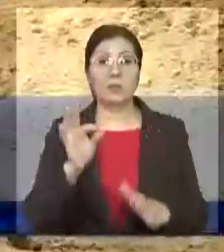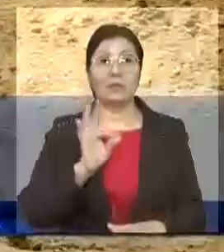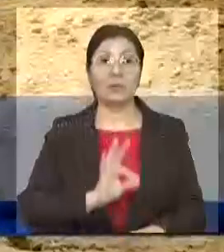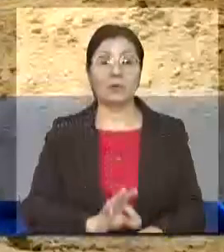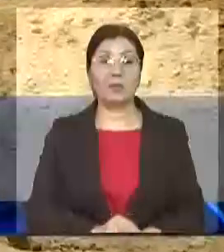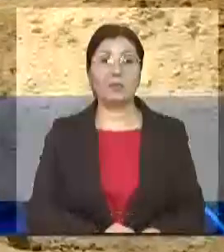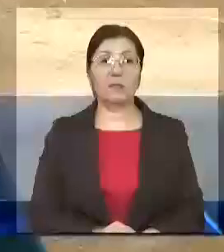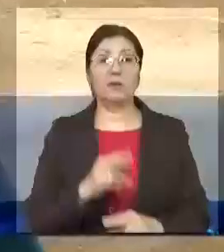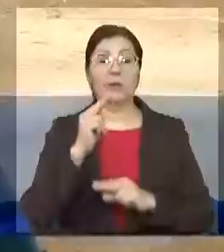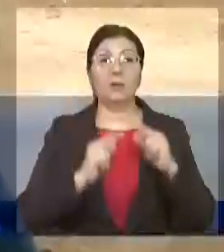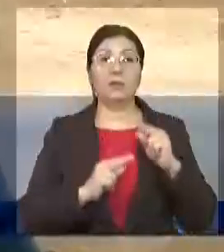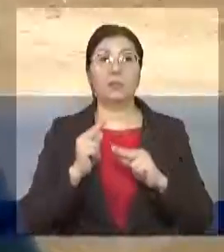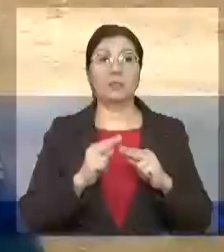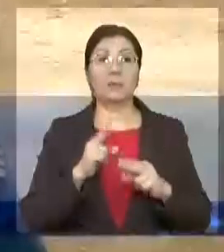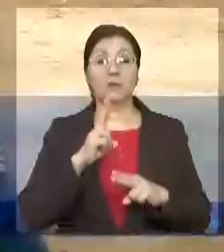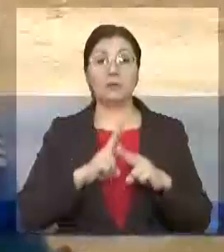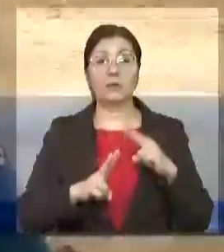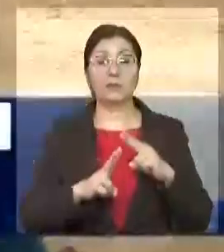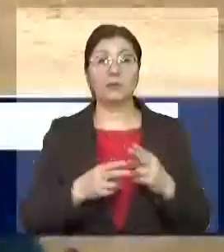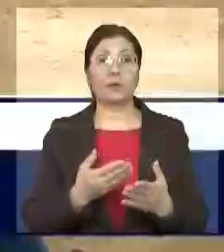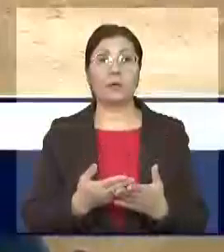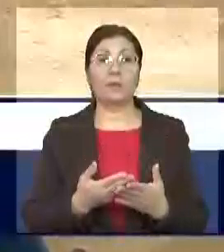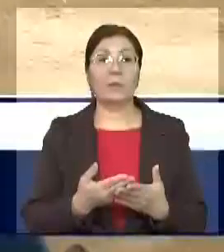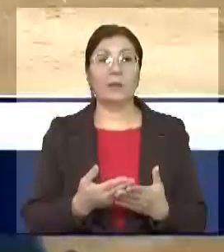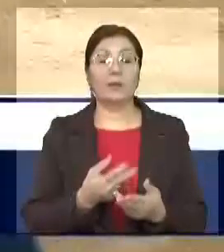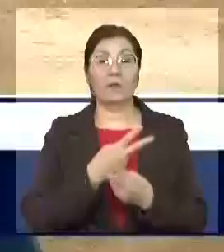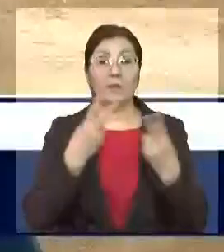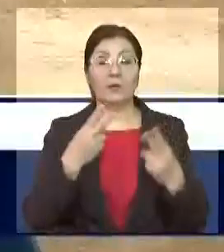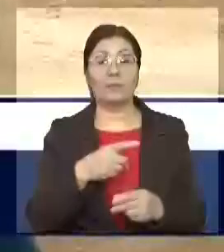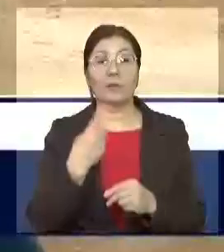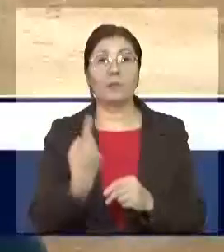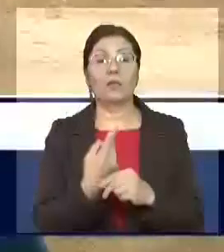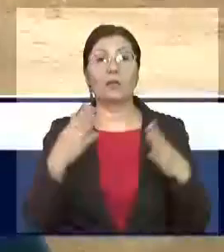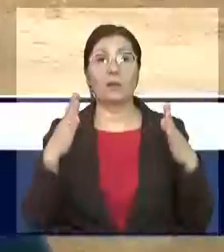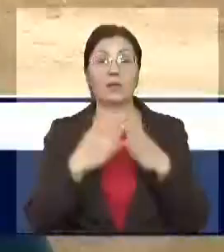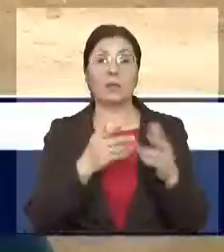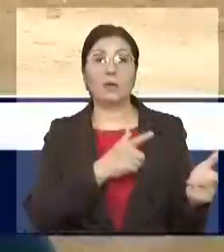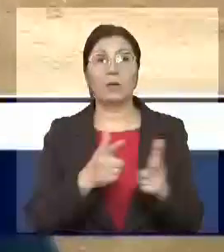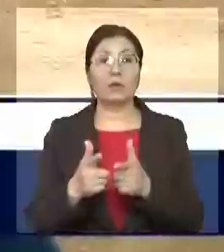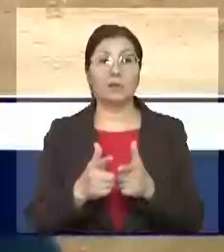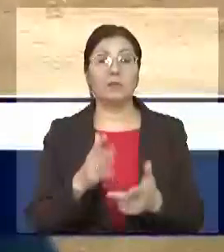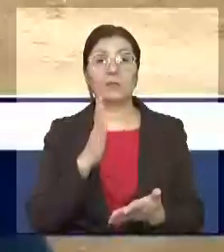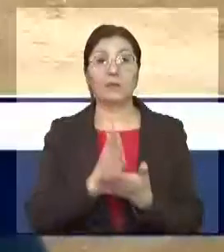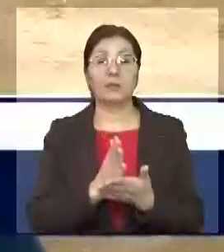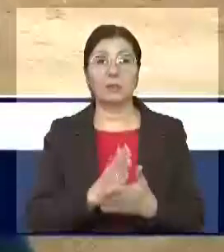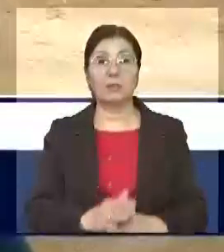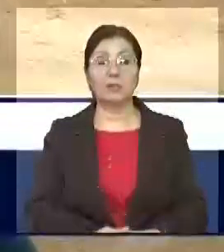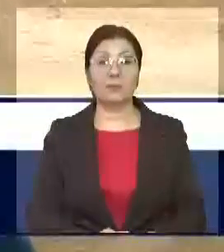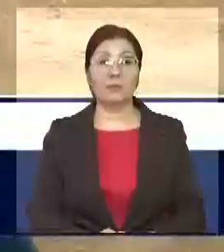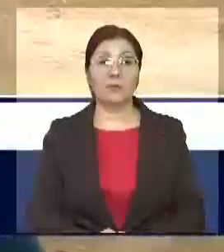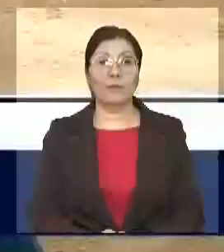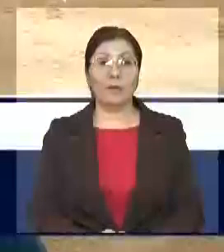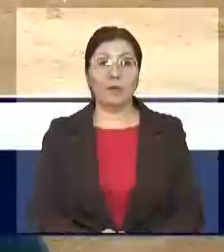70% строительства завершено. Вы можете за мной видеть, первые дома уже готовность есть.